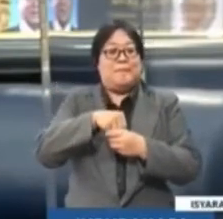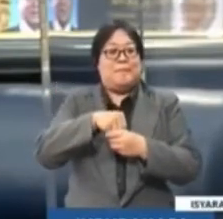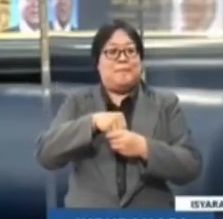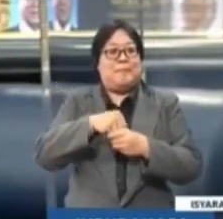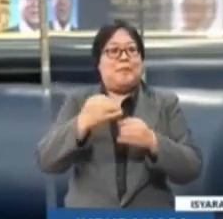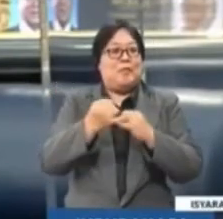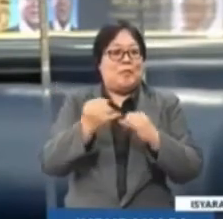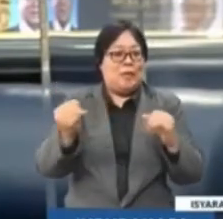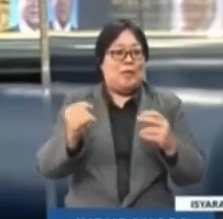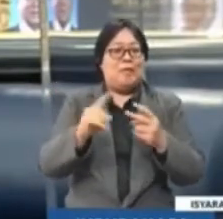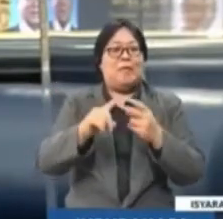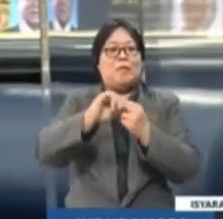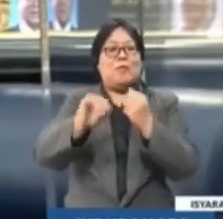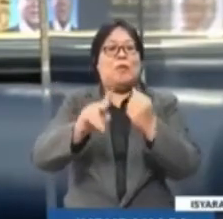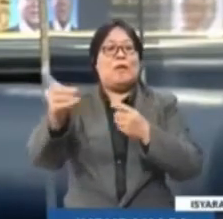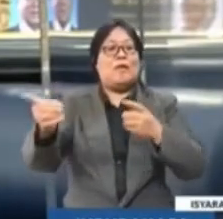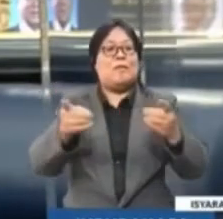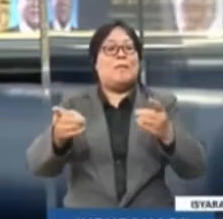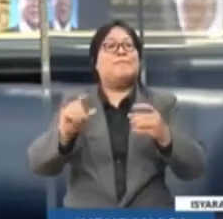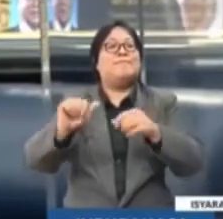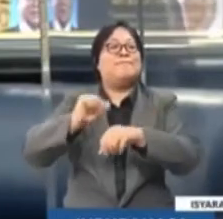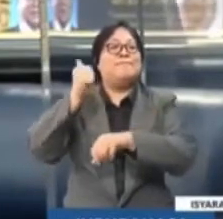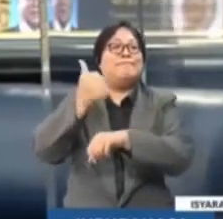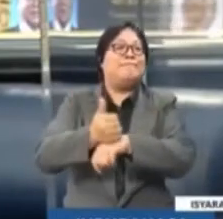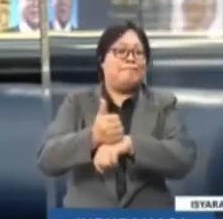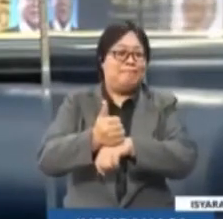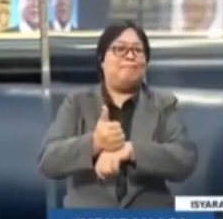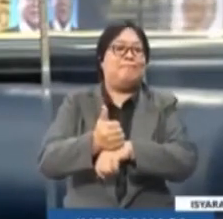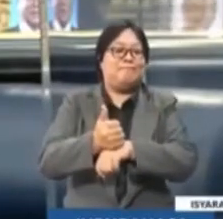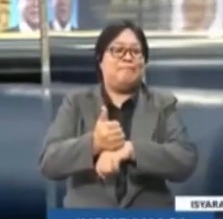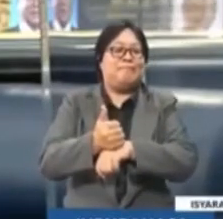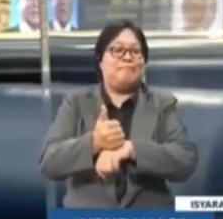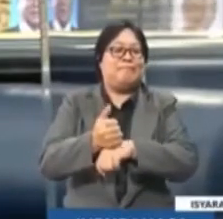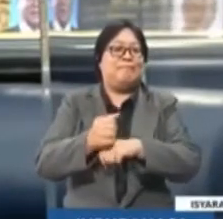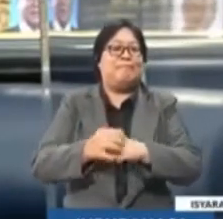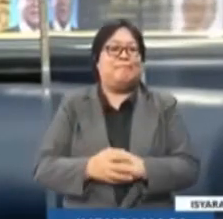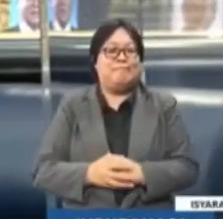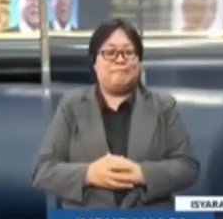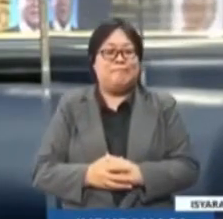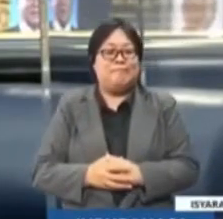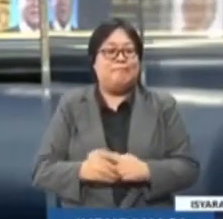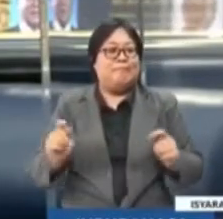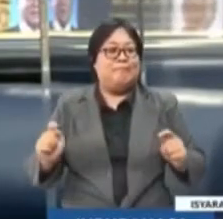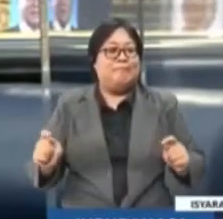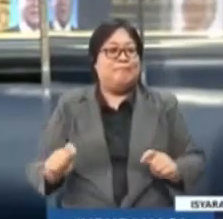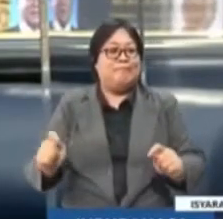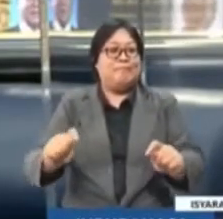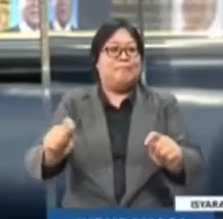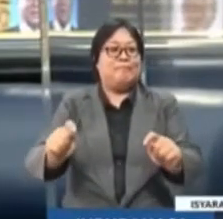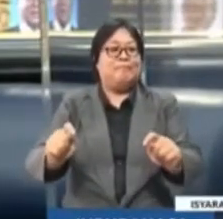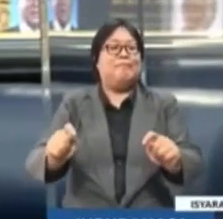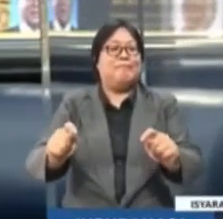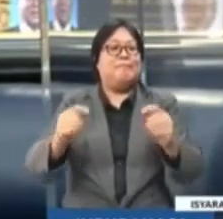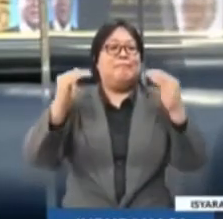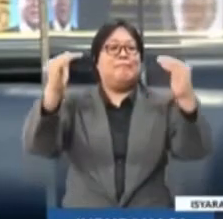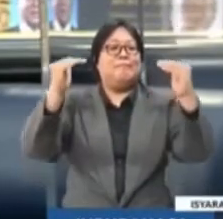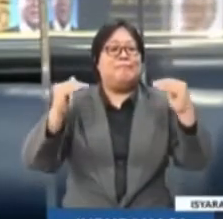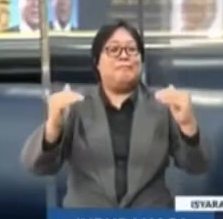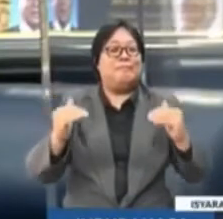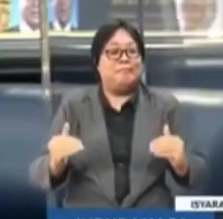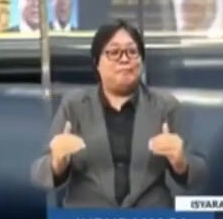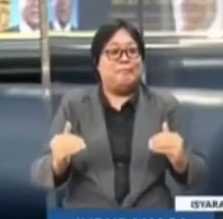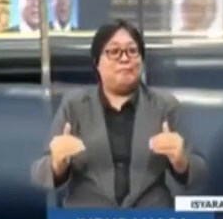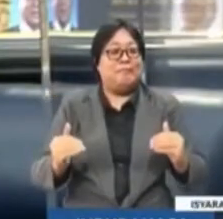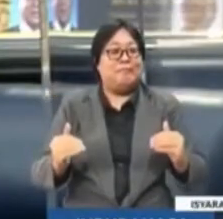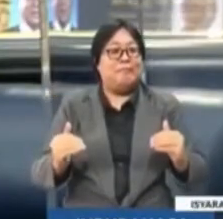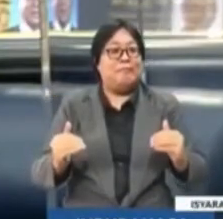dan tentang cottage spring akan dibentuk oleh jabatan semut bagi tindakan-tindakan terus jelek